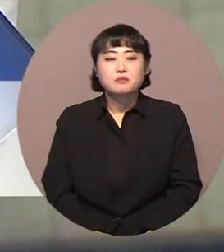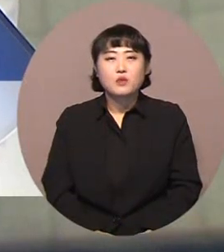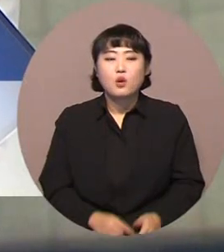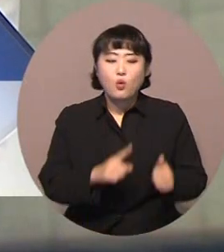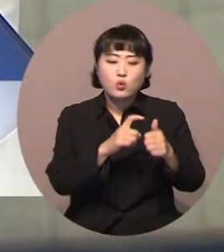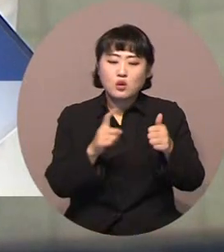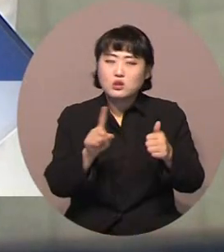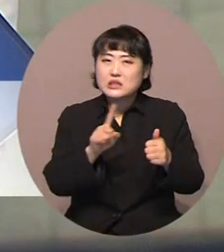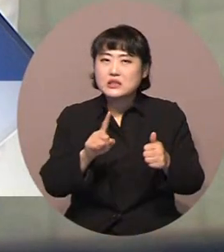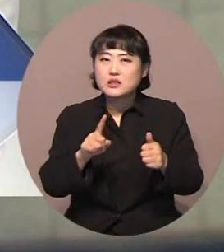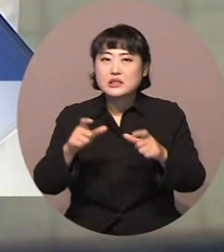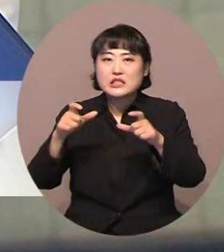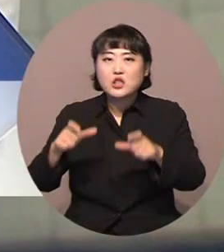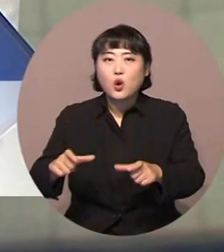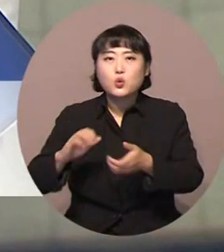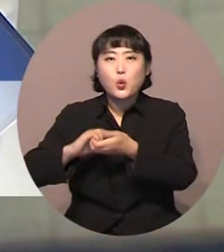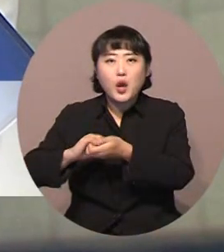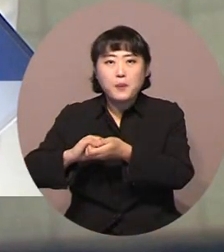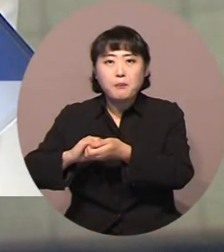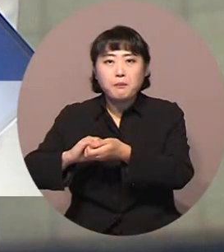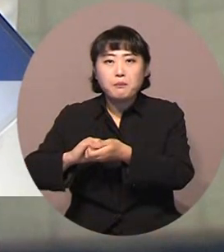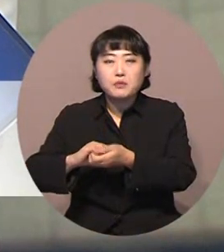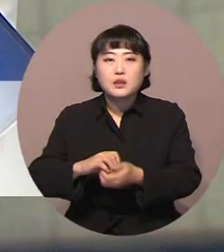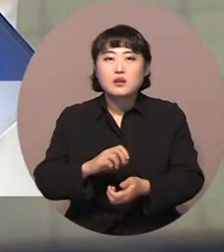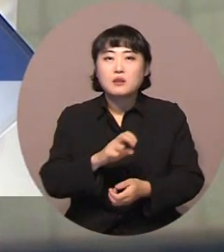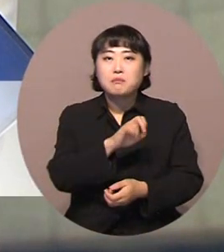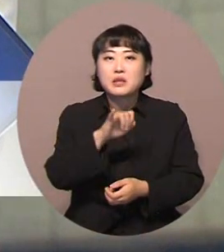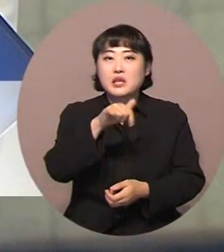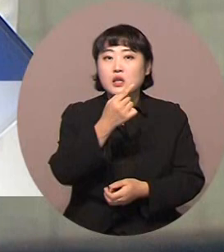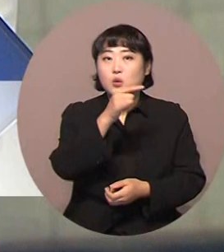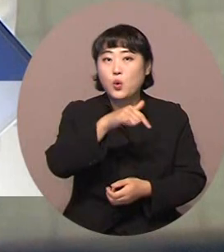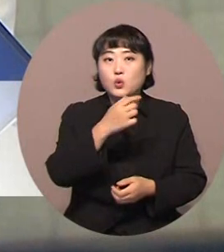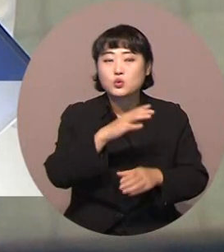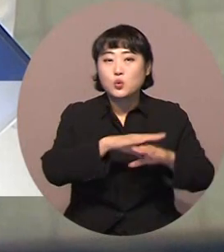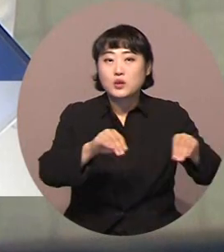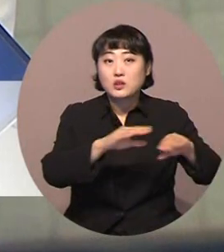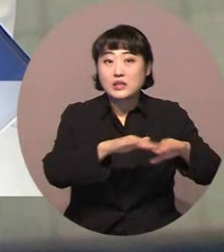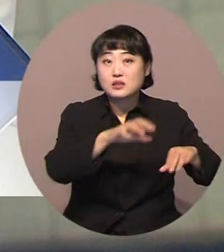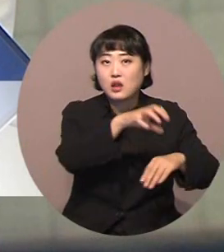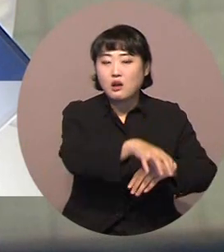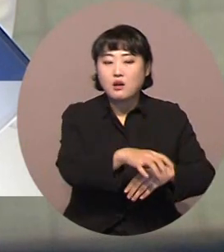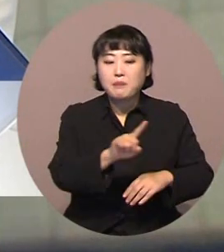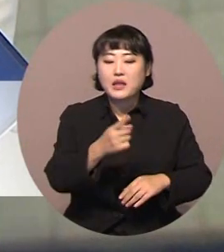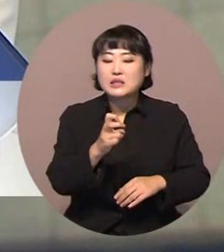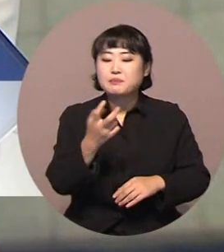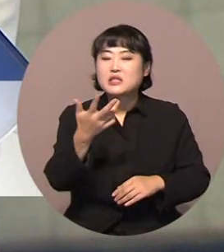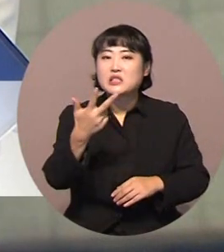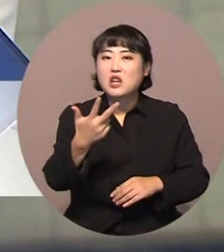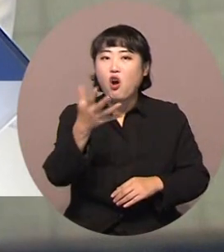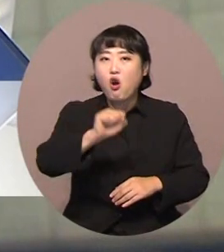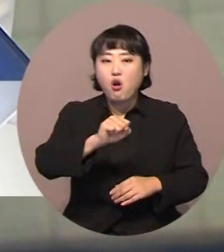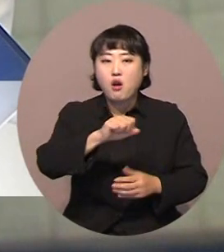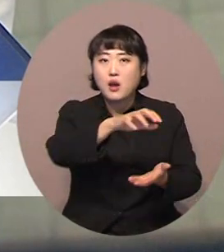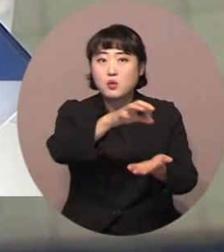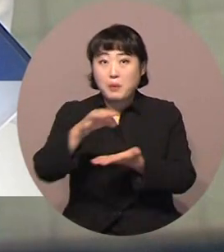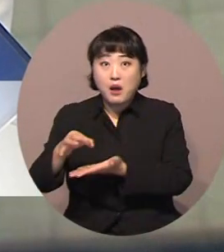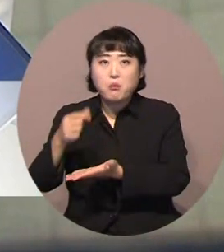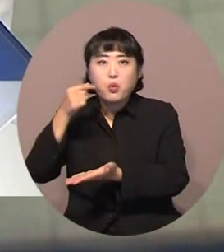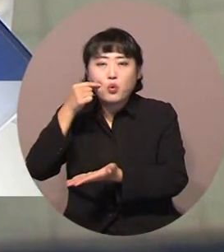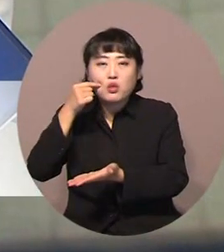홍성의 한 지역 농협이 미국 종합처리장에서 127억 원에 달하는 쌀 대금을 받지 못해서 경영에 비상이